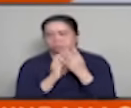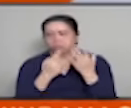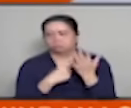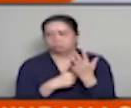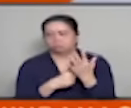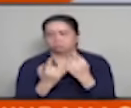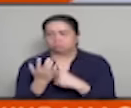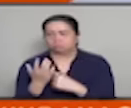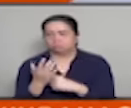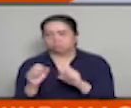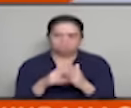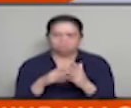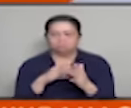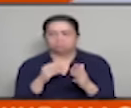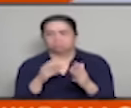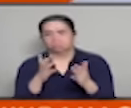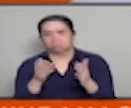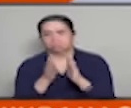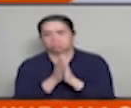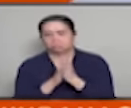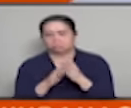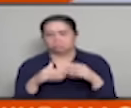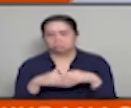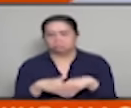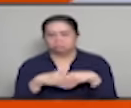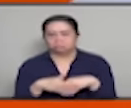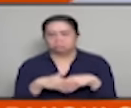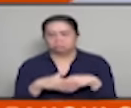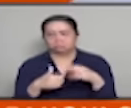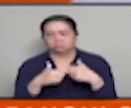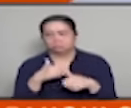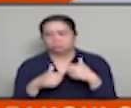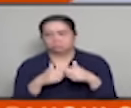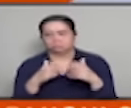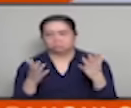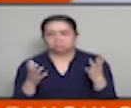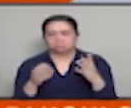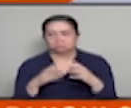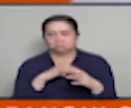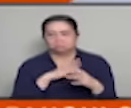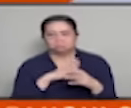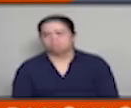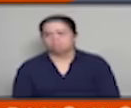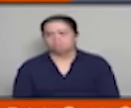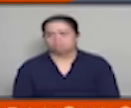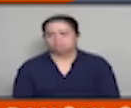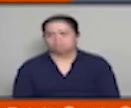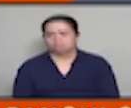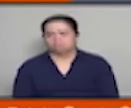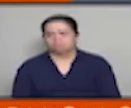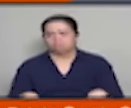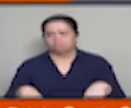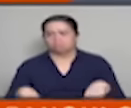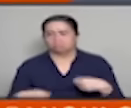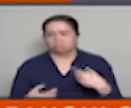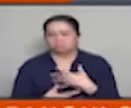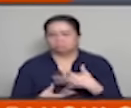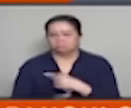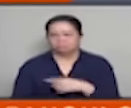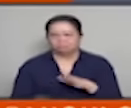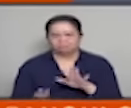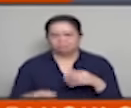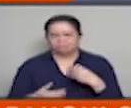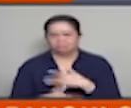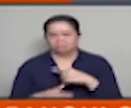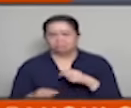kayo na para hindi na maulit to, magkabati-bati na kayo kung ano yung mga problema niyo at pag-ayusin kayo. Okay ba sa inyo yun? Nanginginig ka sa takot? Natatakot ka? Huwag ka na